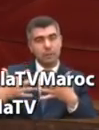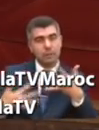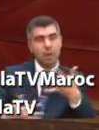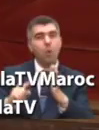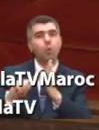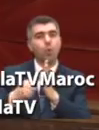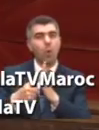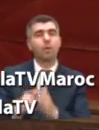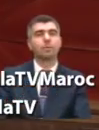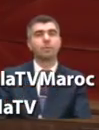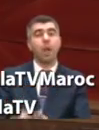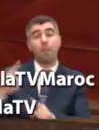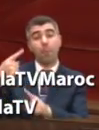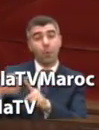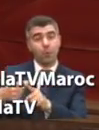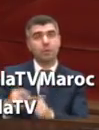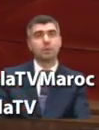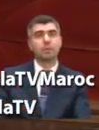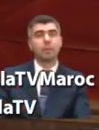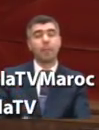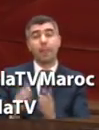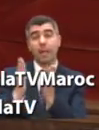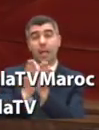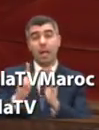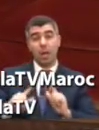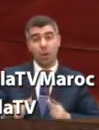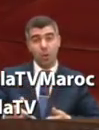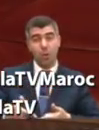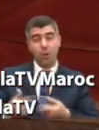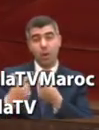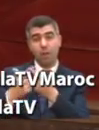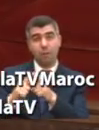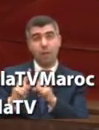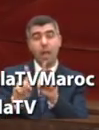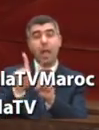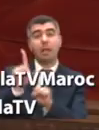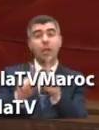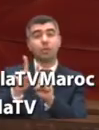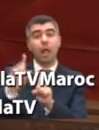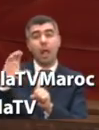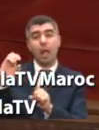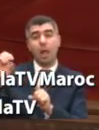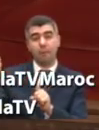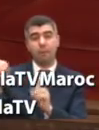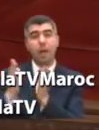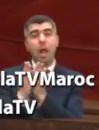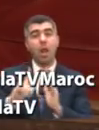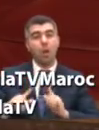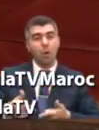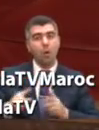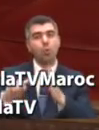من الكهرباء. أضيف إلى ذلك مجال ديال التعليم، أنتم تعلمون ماذا حصل، 11 ألف مؤسسة في التعليم